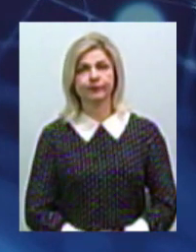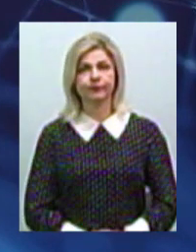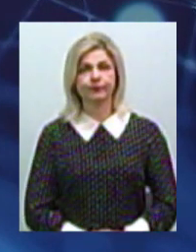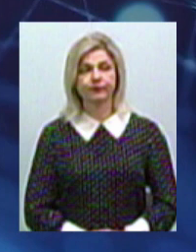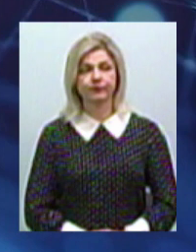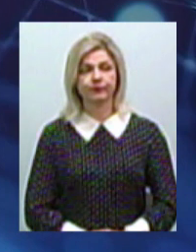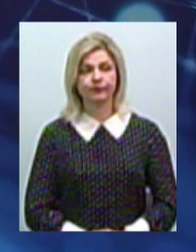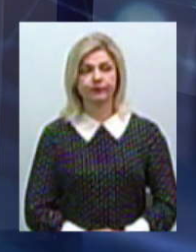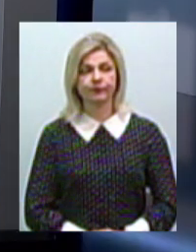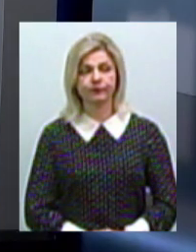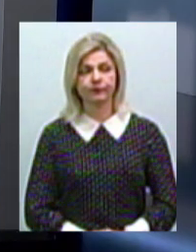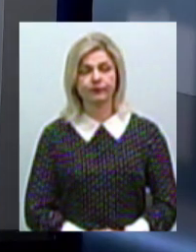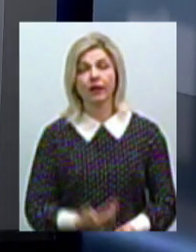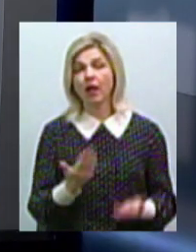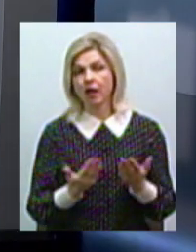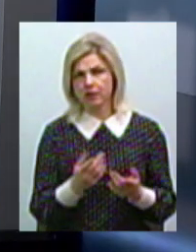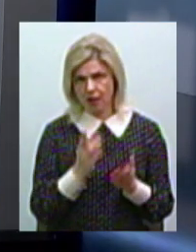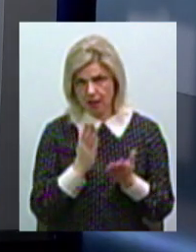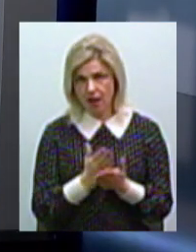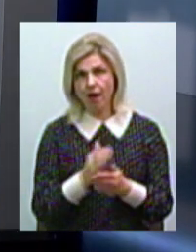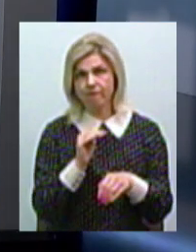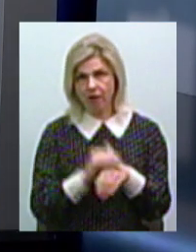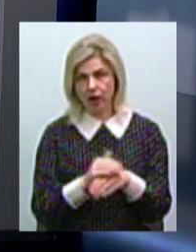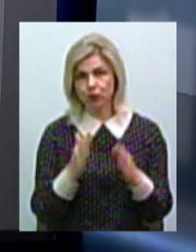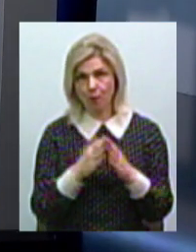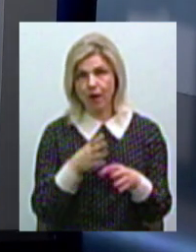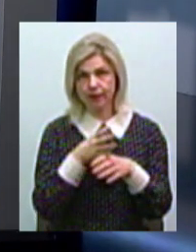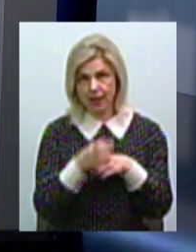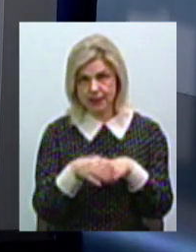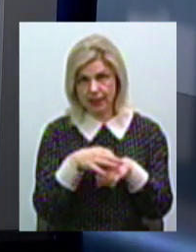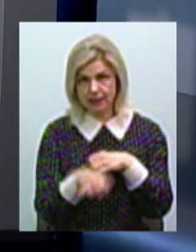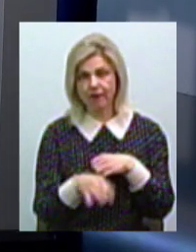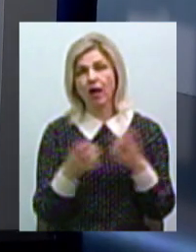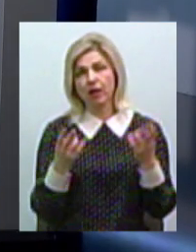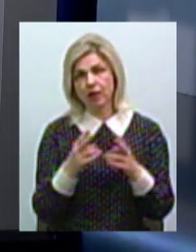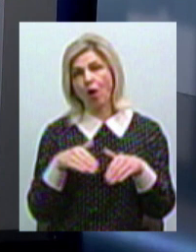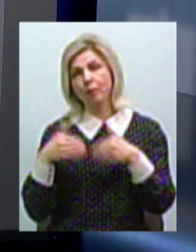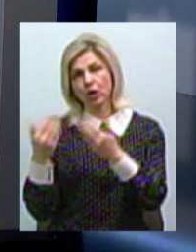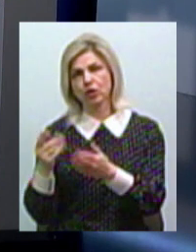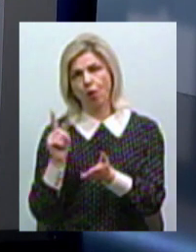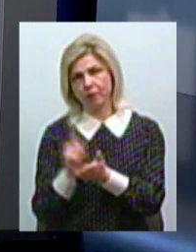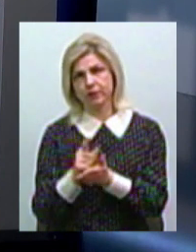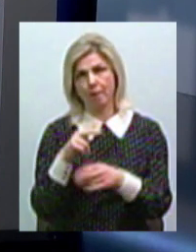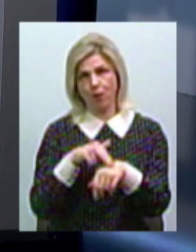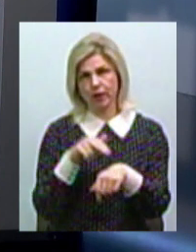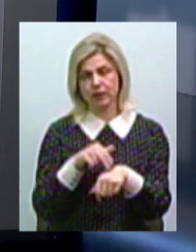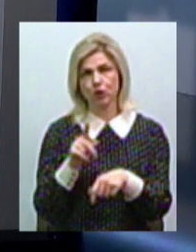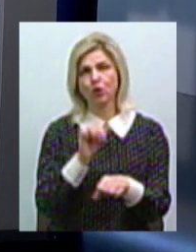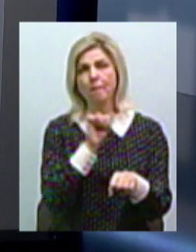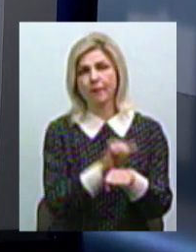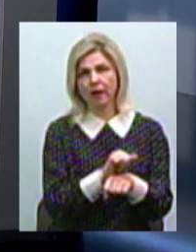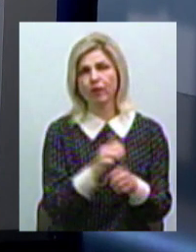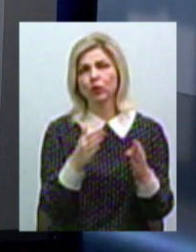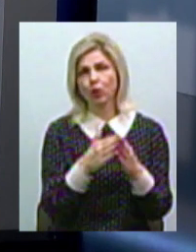Ну, якщо є факт домашнього насильства, звичайно, в першу чергу необхідно звертатися за допомогою до поліції з метою того, щоб припинити